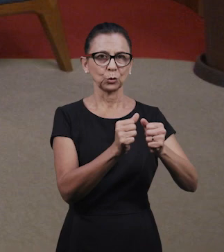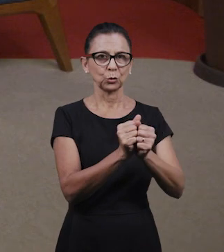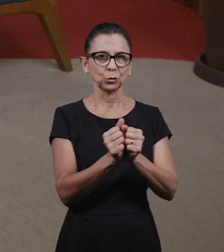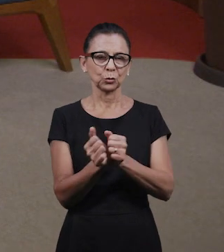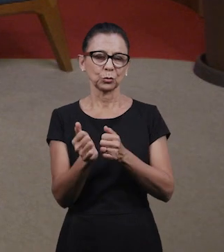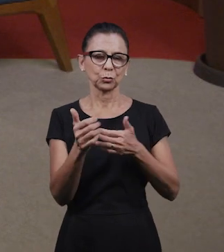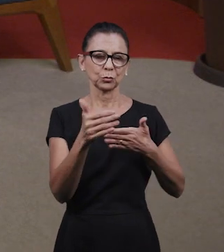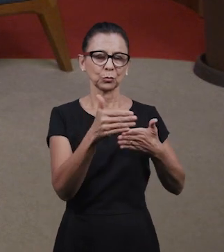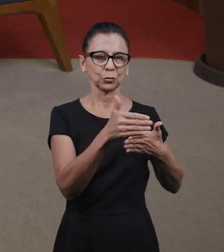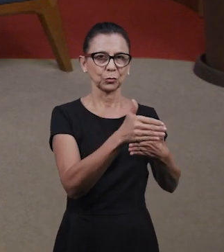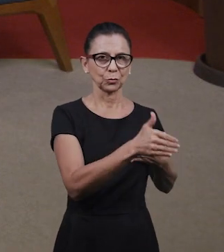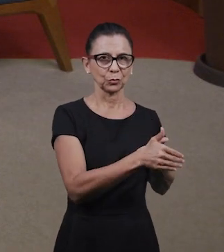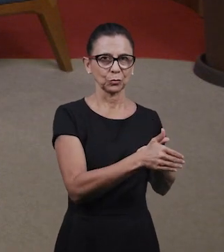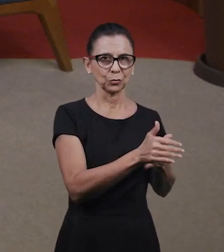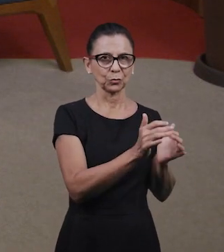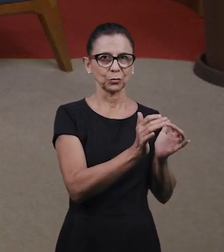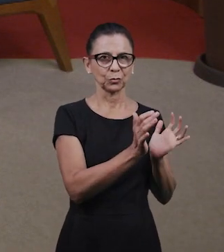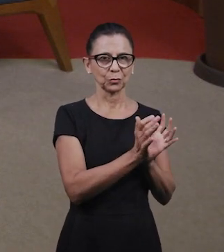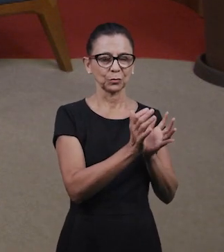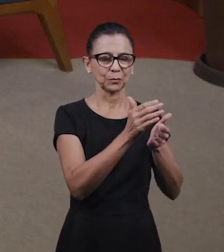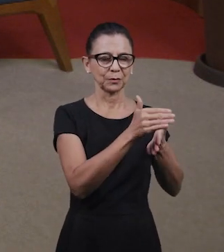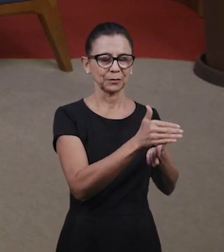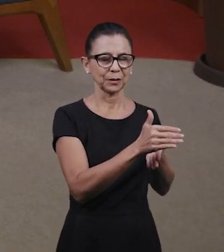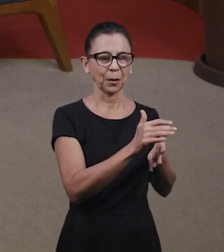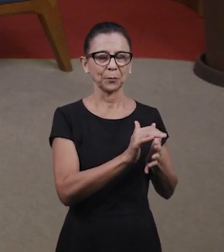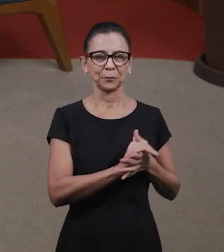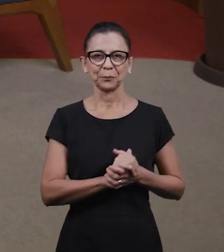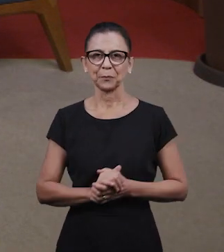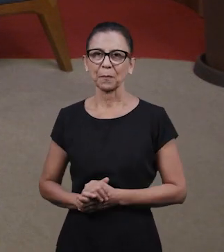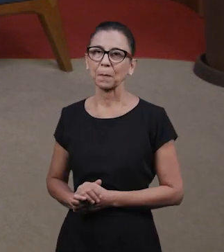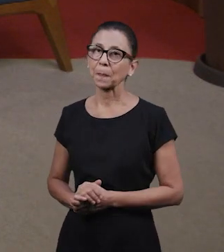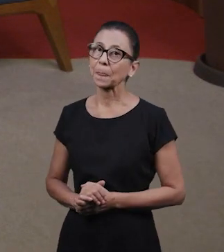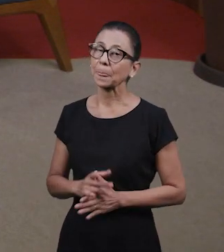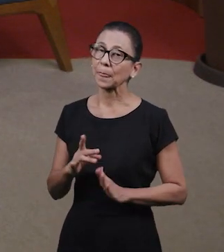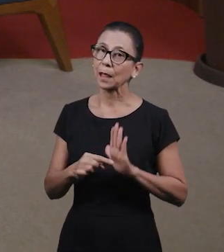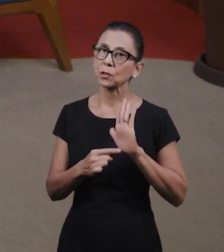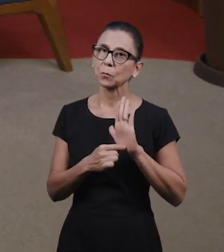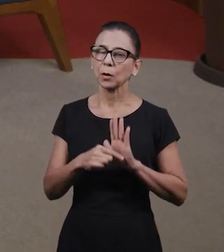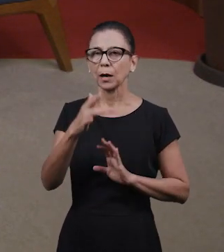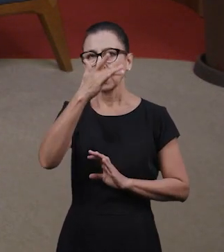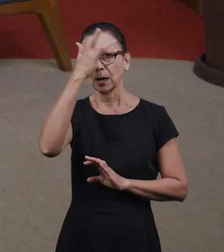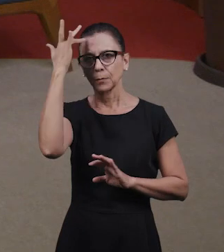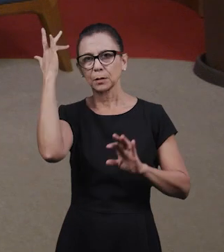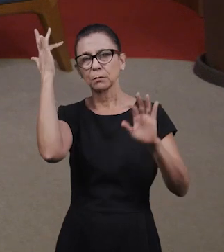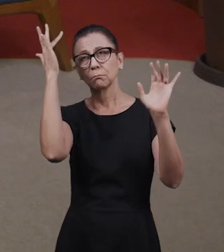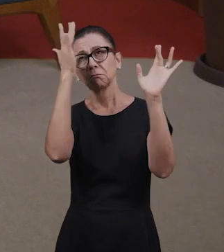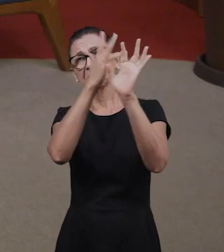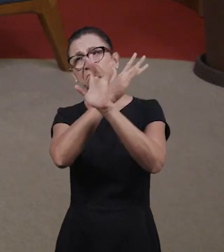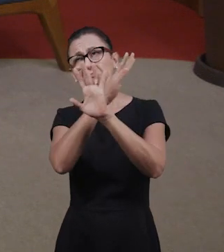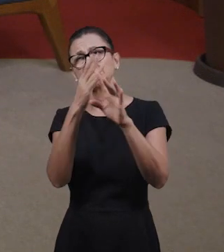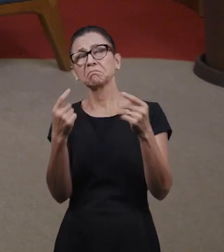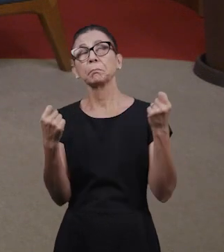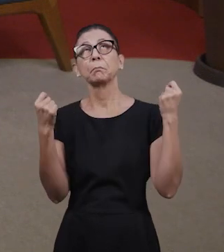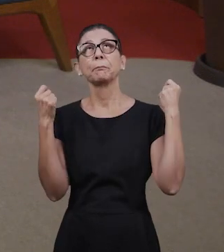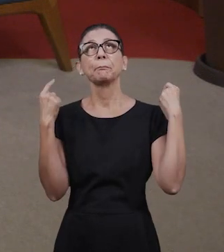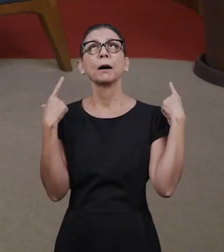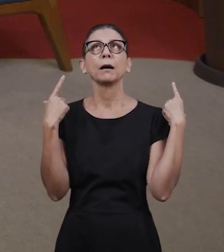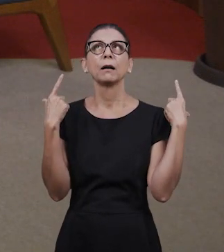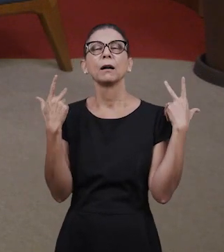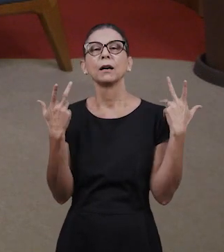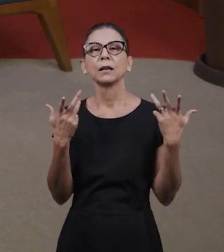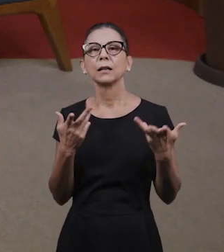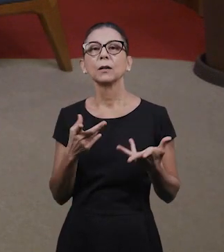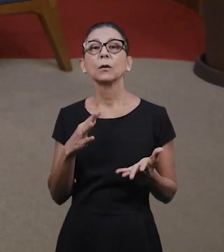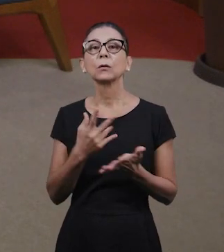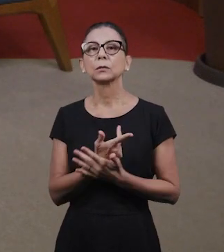Daniel, le texte nous parle sur le fait de ne pas être prêt. Exactement, il montre ce qui peut se passer